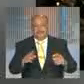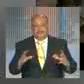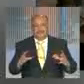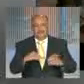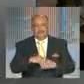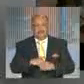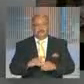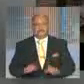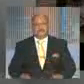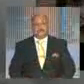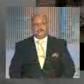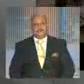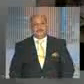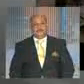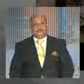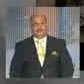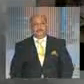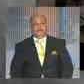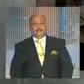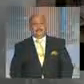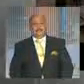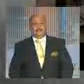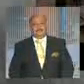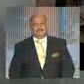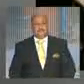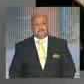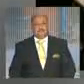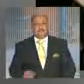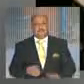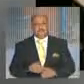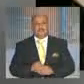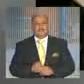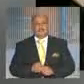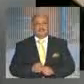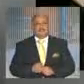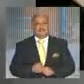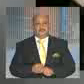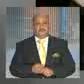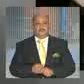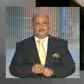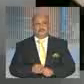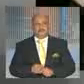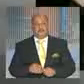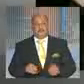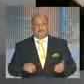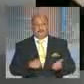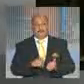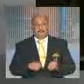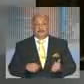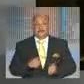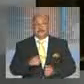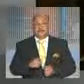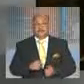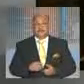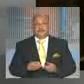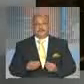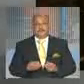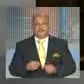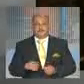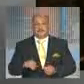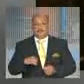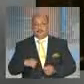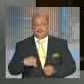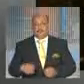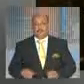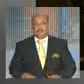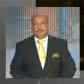بتنوعها كان لها ميزة تربوية بيداغوجية غيرت نمطية الفرجة والاستمتاع لدى الجماهير، وربما